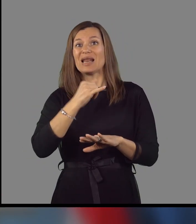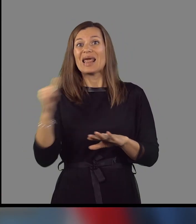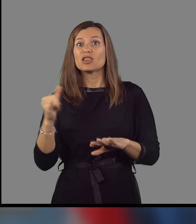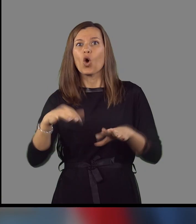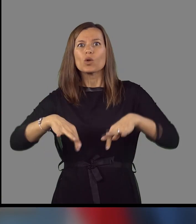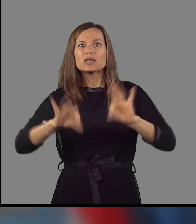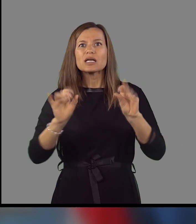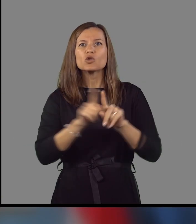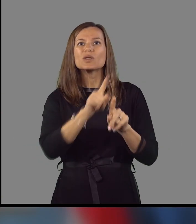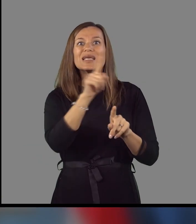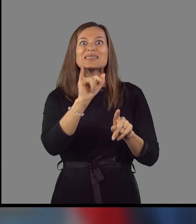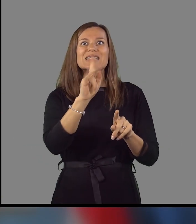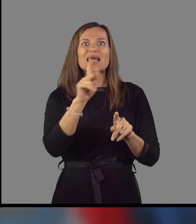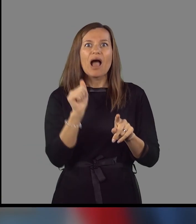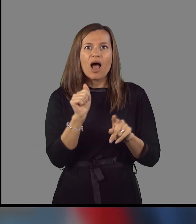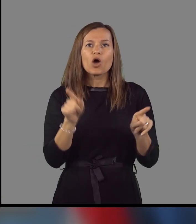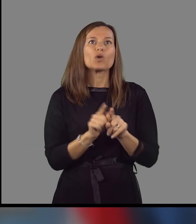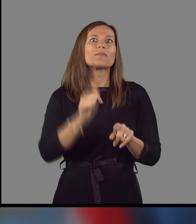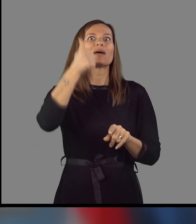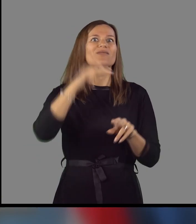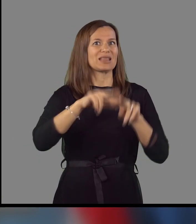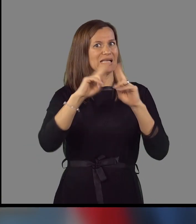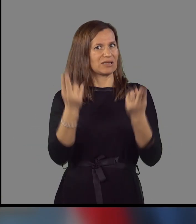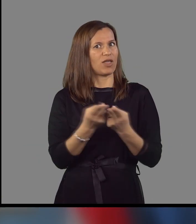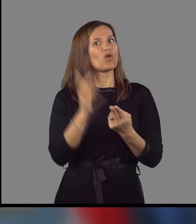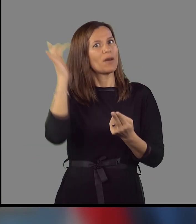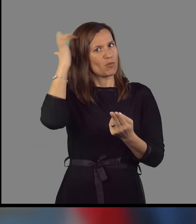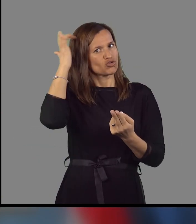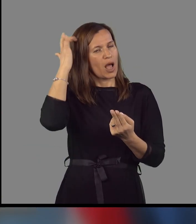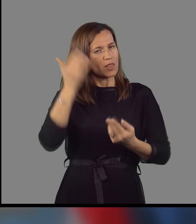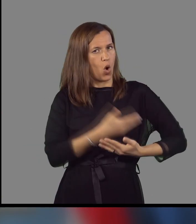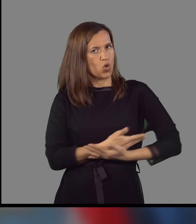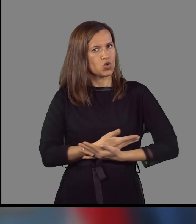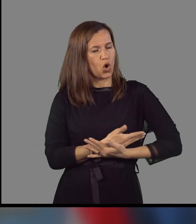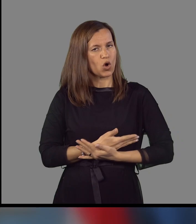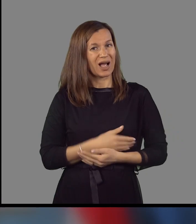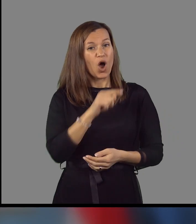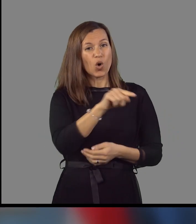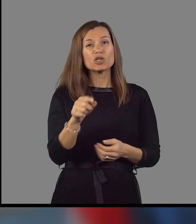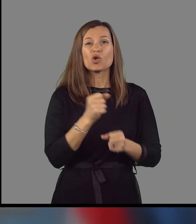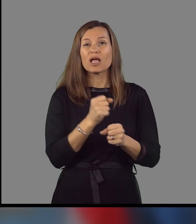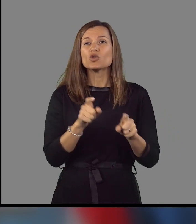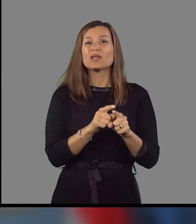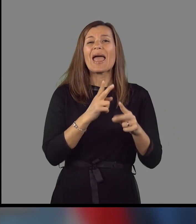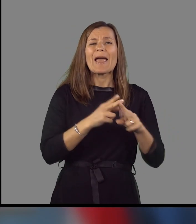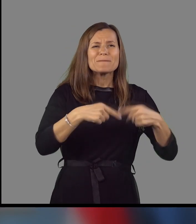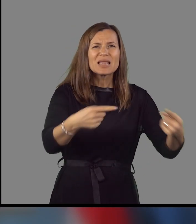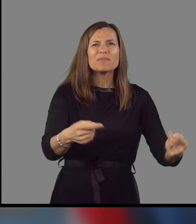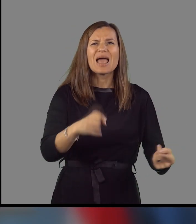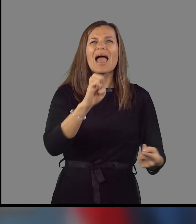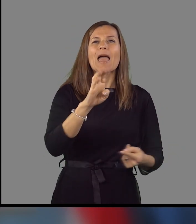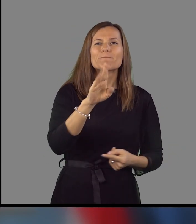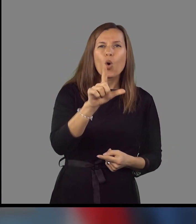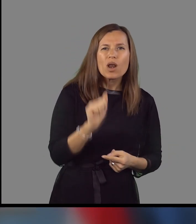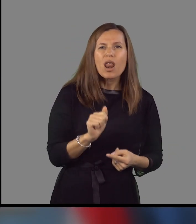3 leti odkrili celo Ziko kot prvi na svetu v možganih otroka. Ti ljudje so delali na epidemijah